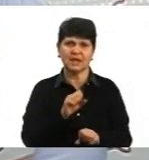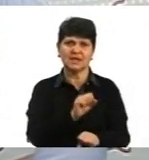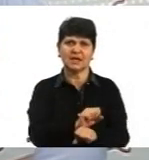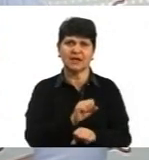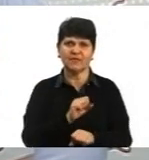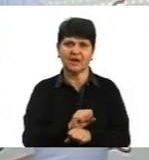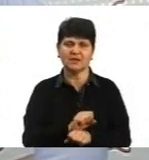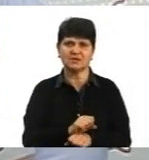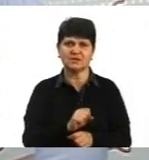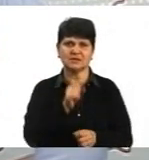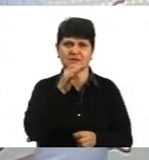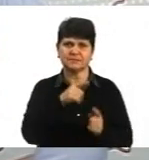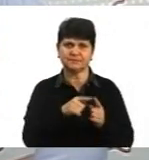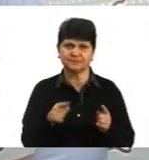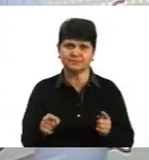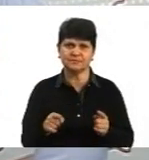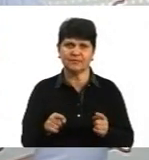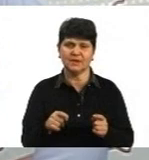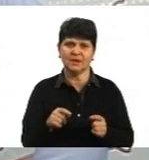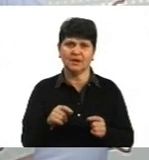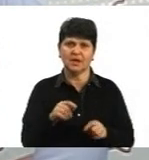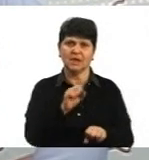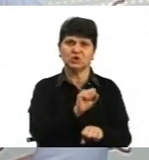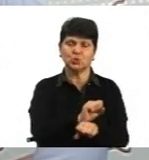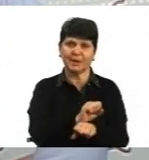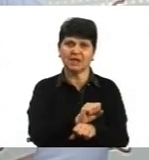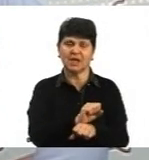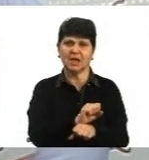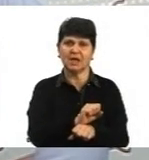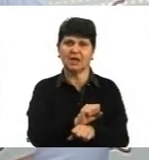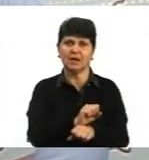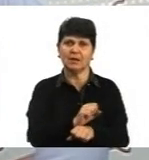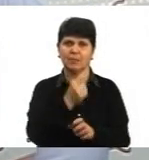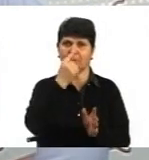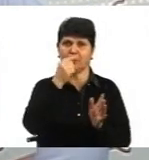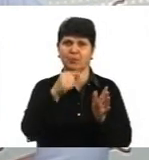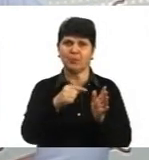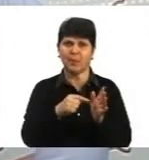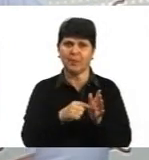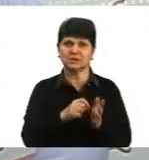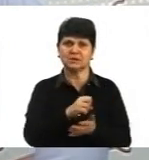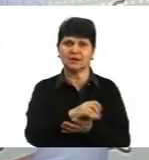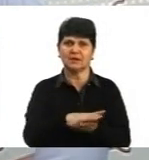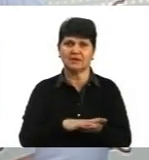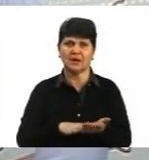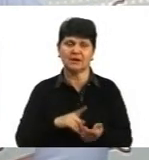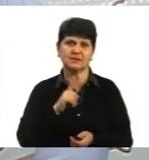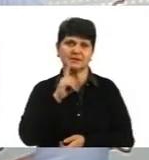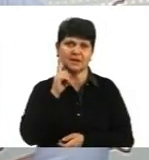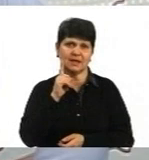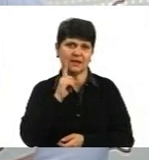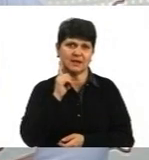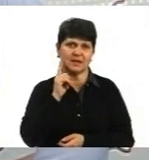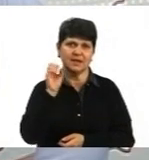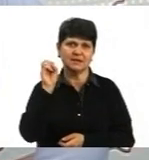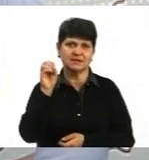зупинки, тривалості стоянки на зупинках громадського транспорту, щоб попасти далі на зелений сигнал світлофору.